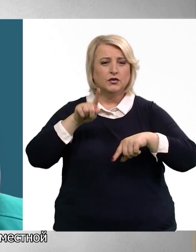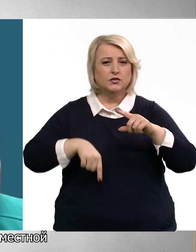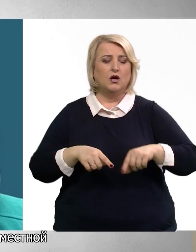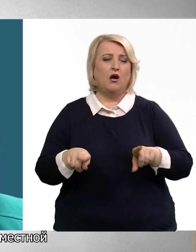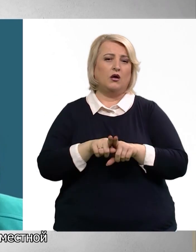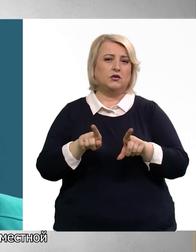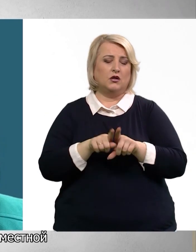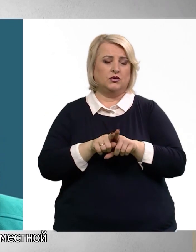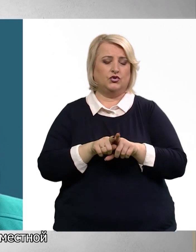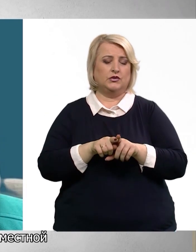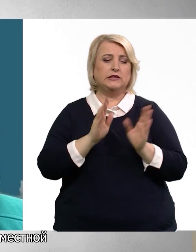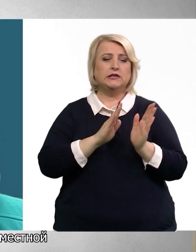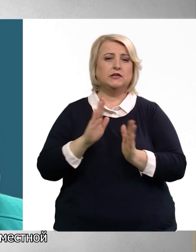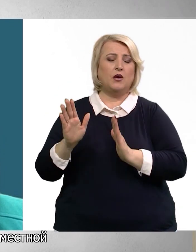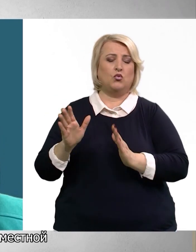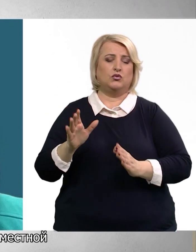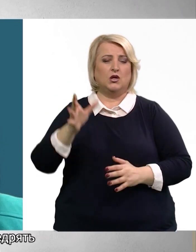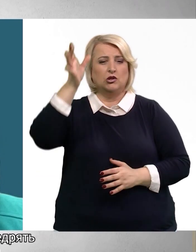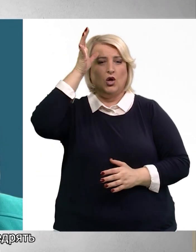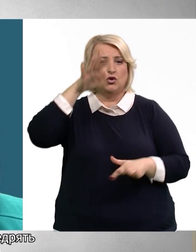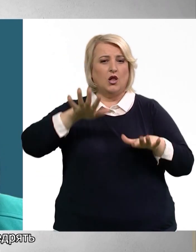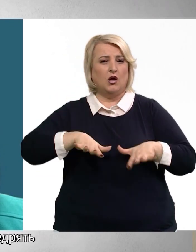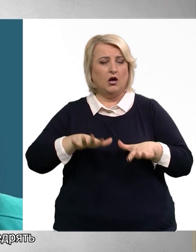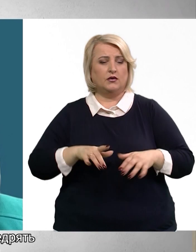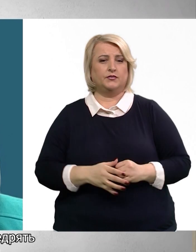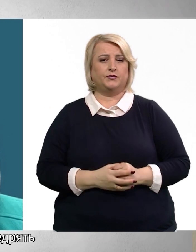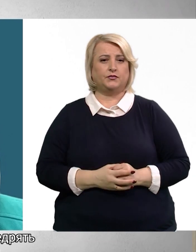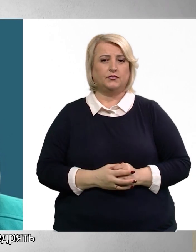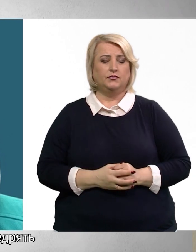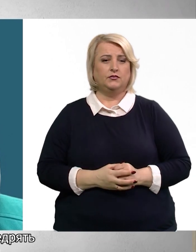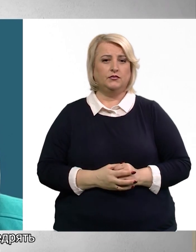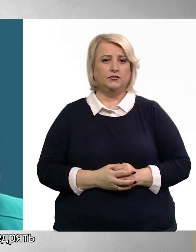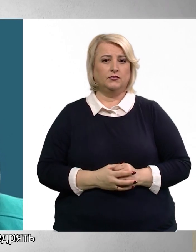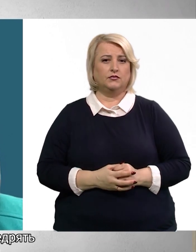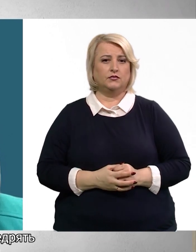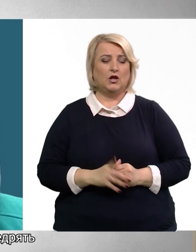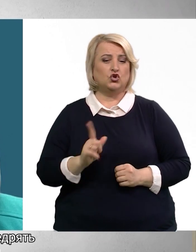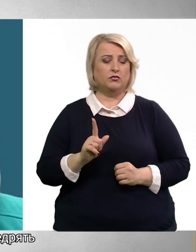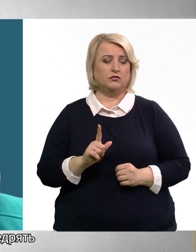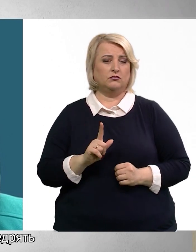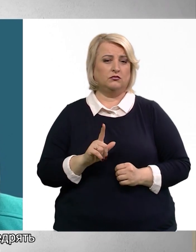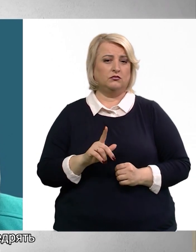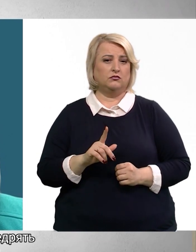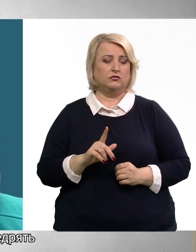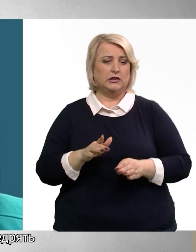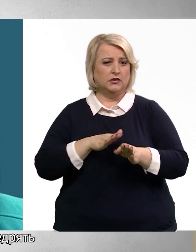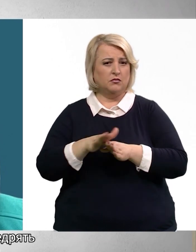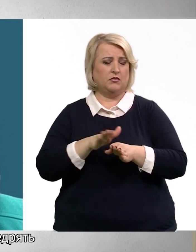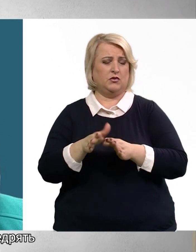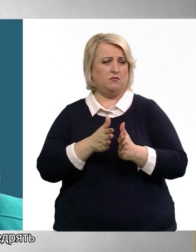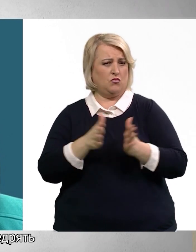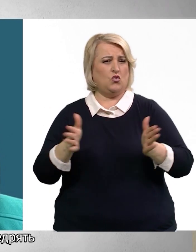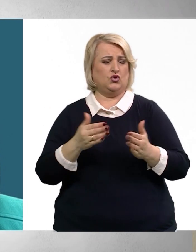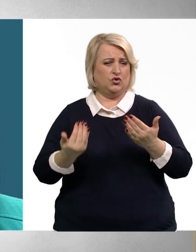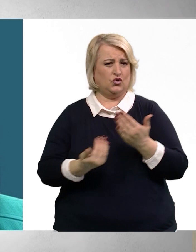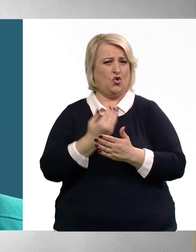și înțelegerea sistemului educațional local ca să dezamorseze, să zic, forțele și să implementeze cu